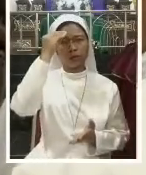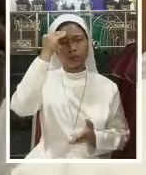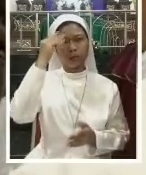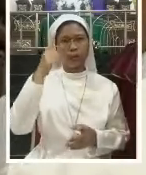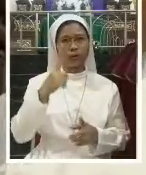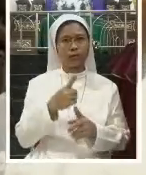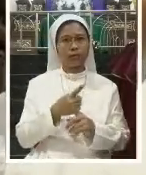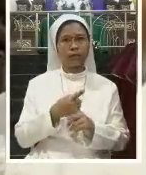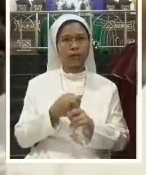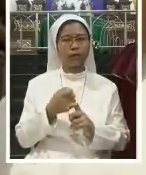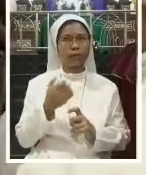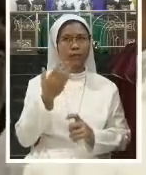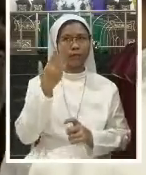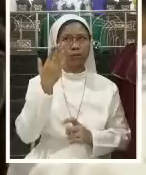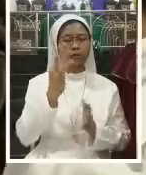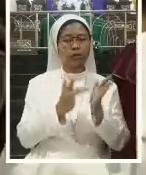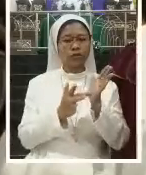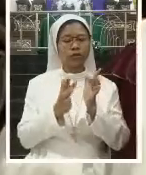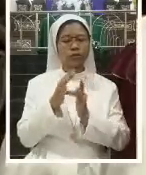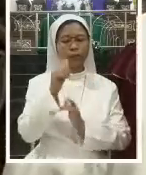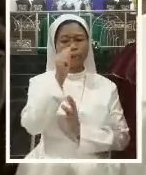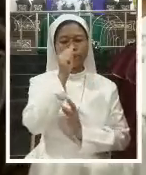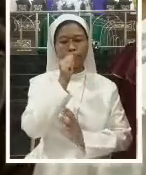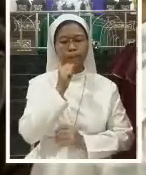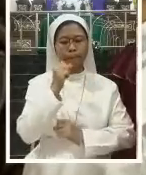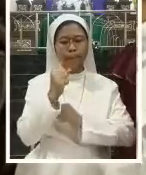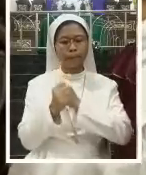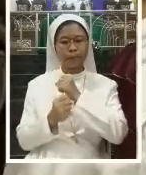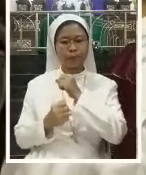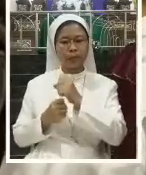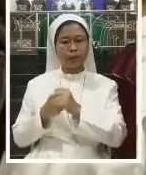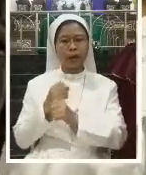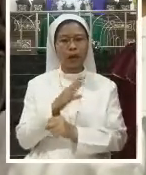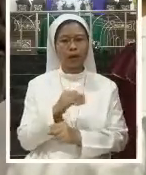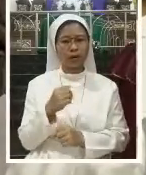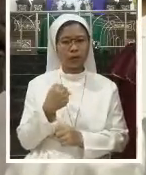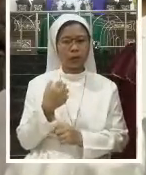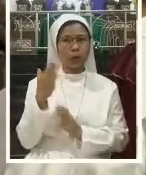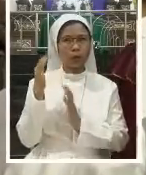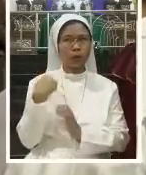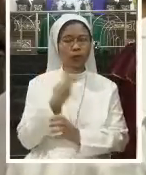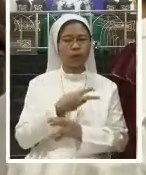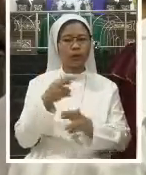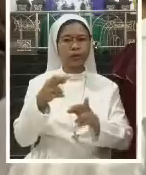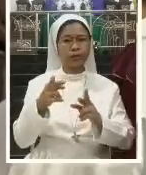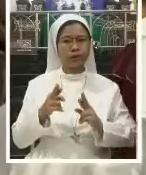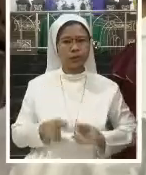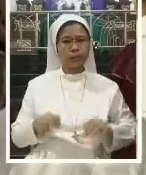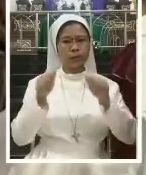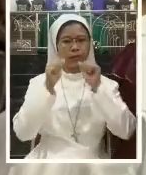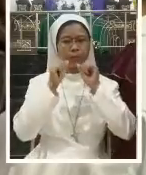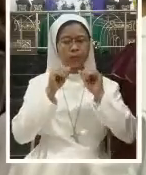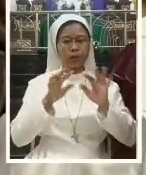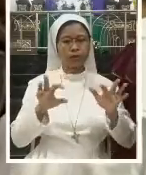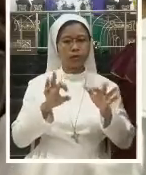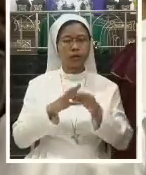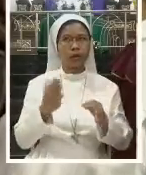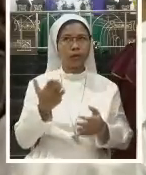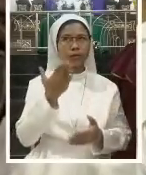iyang pagkamati ni Diyos asin magkamitin mga kairasan sa iyang pagkabuhay liwa.